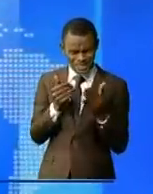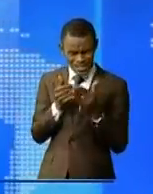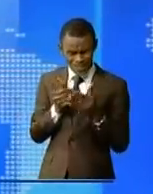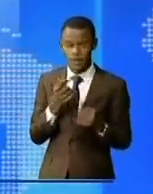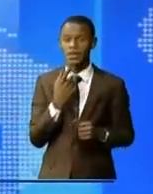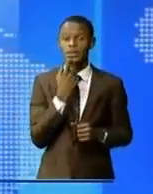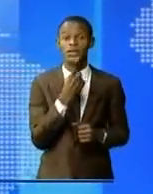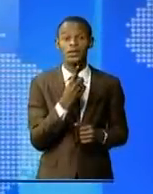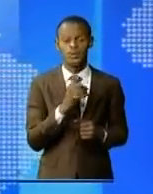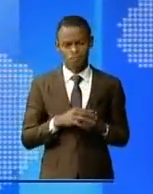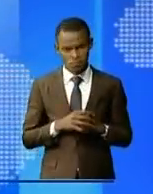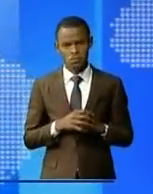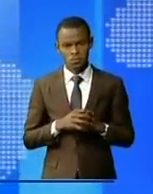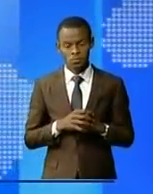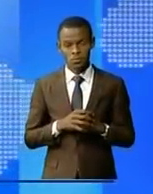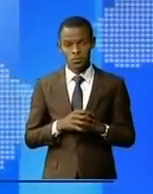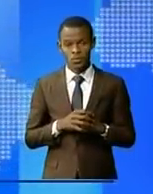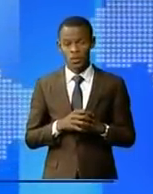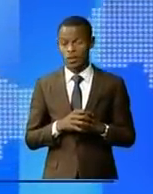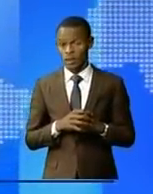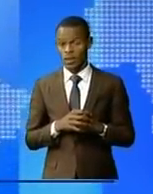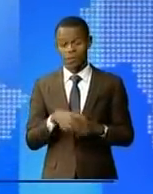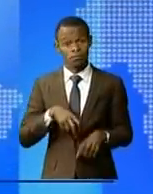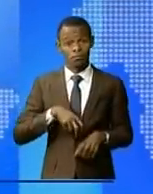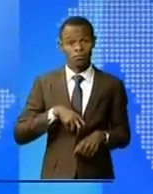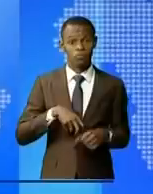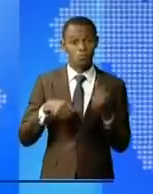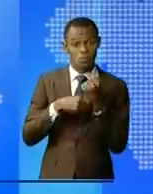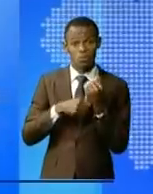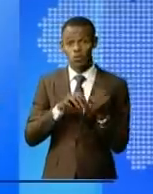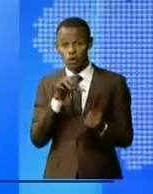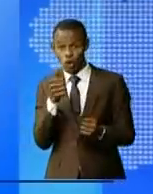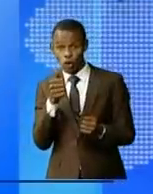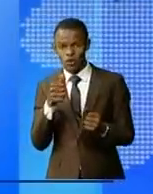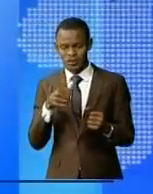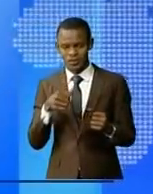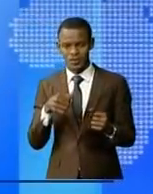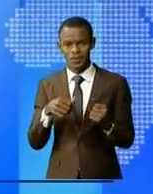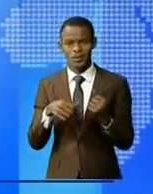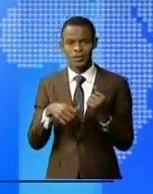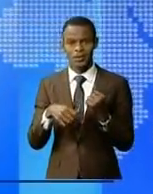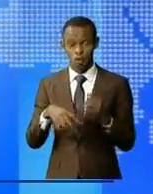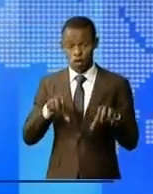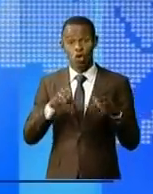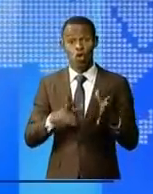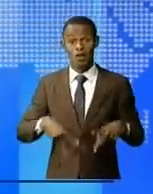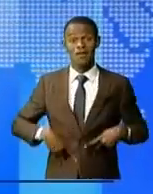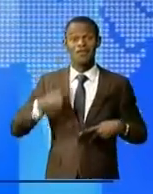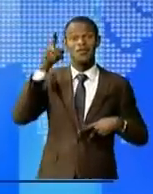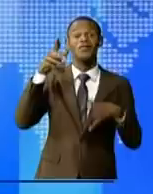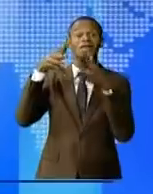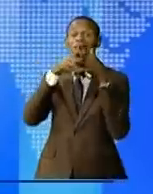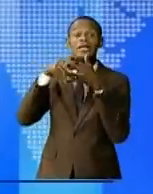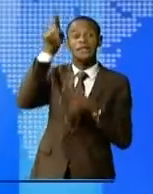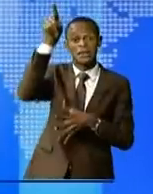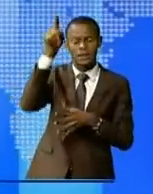ne se contente pas de la vie qu'il mène en dehors du pays. Ses compatriotes vivant aux États-Unis a joué sa partition dans la vision du